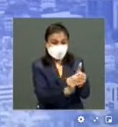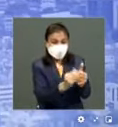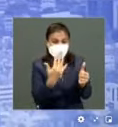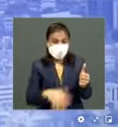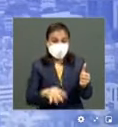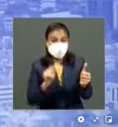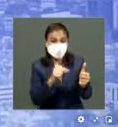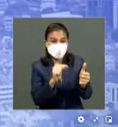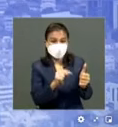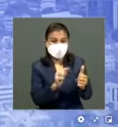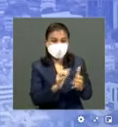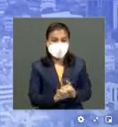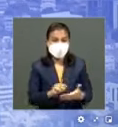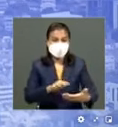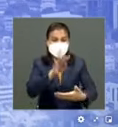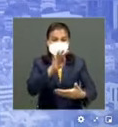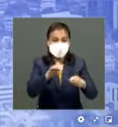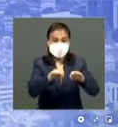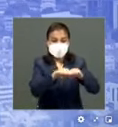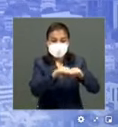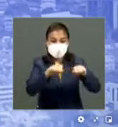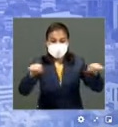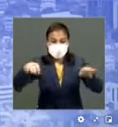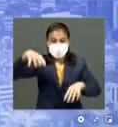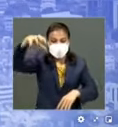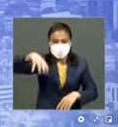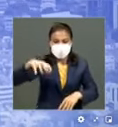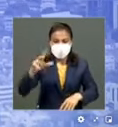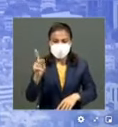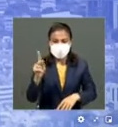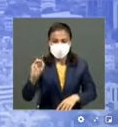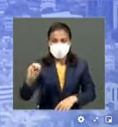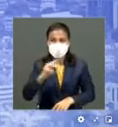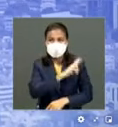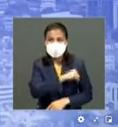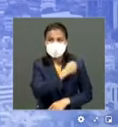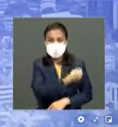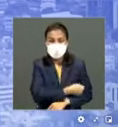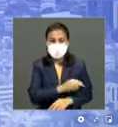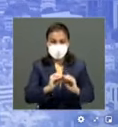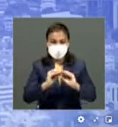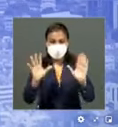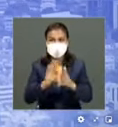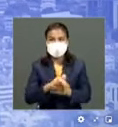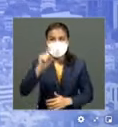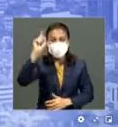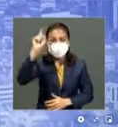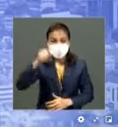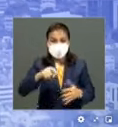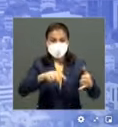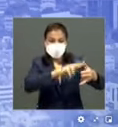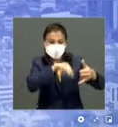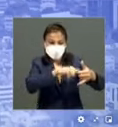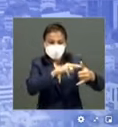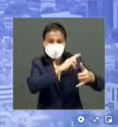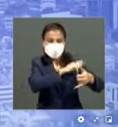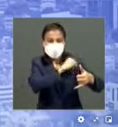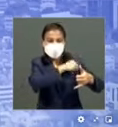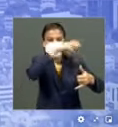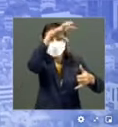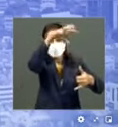ามีมาตรฐานที่ออกโดยกรมการแพทย์ชัดเจนนะคะว่าเขาก็จะต้องได้รับการรักษาในโรงพยาบาล